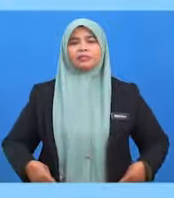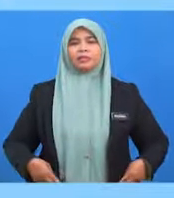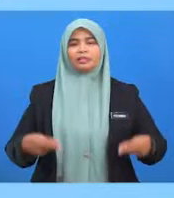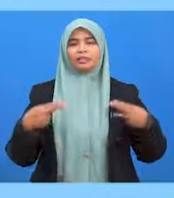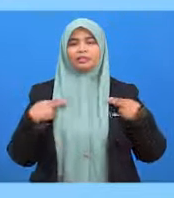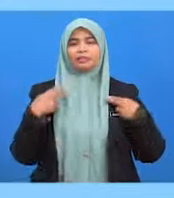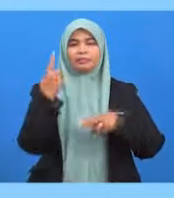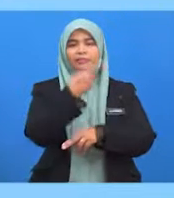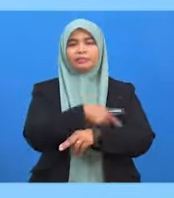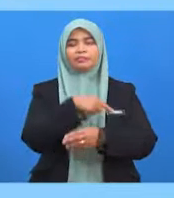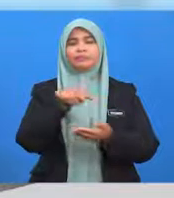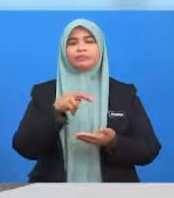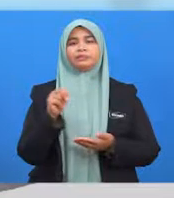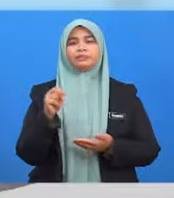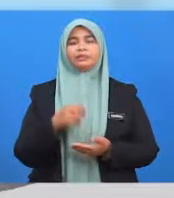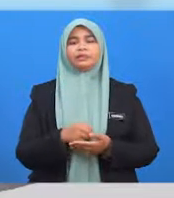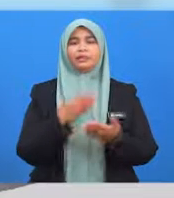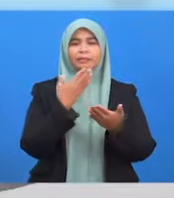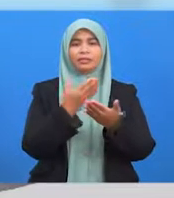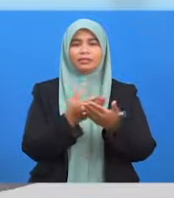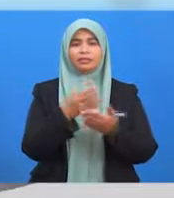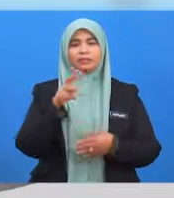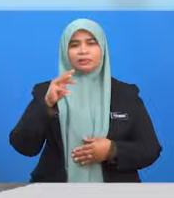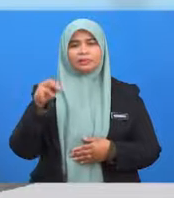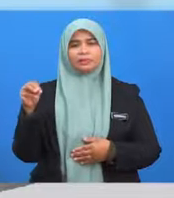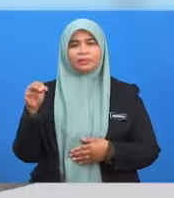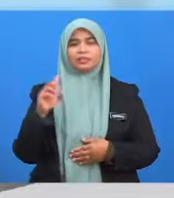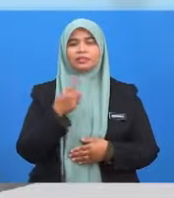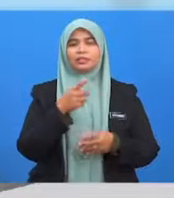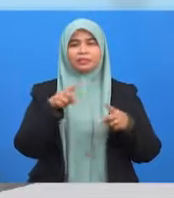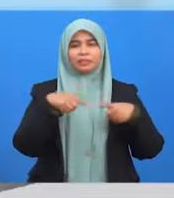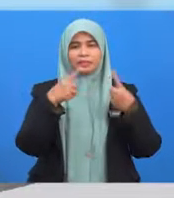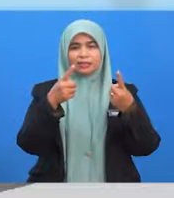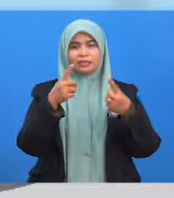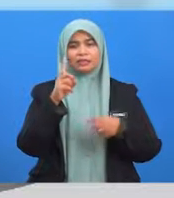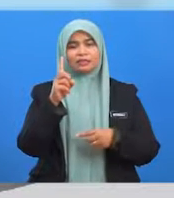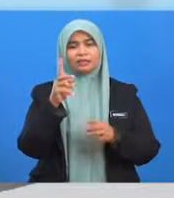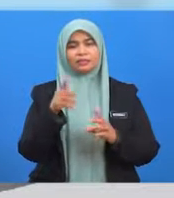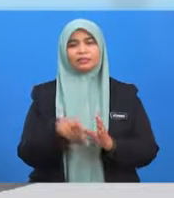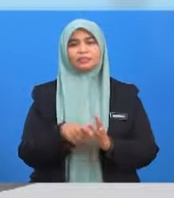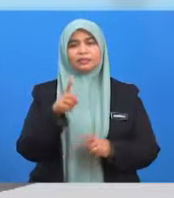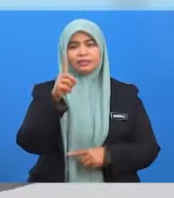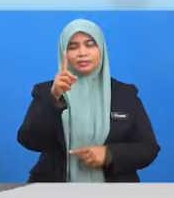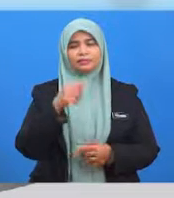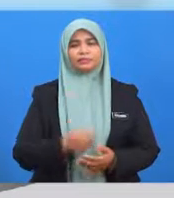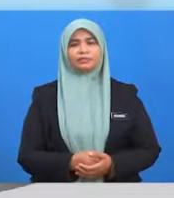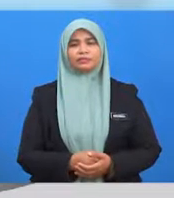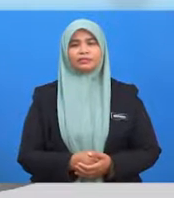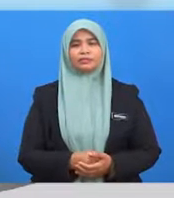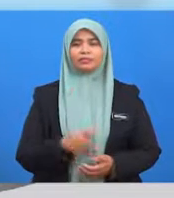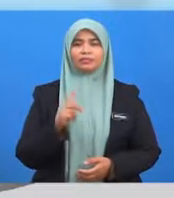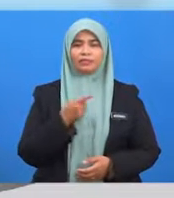kehidupan harian. Baik, murid-murid, kita pergi satu persatu. Kita akan